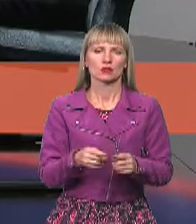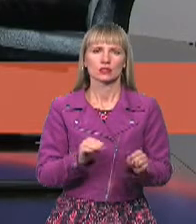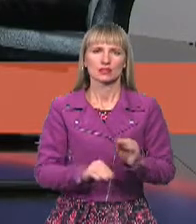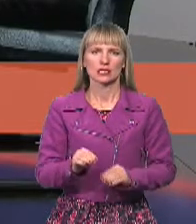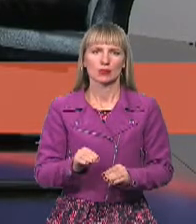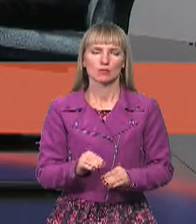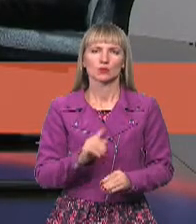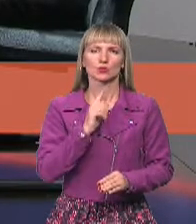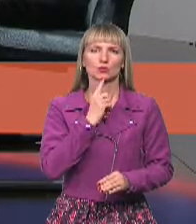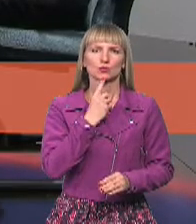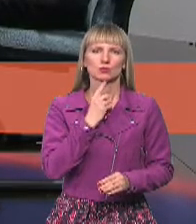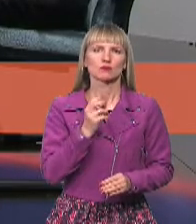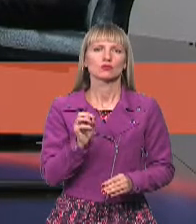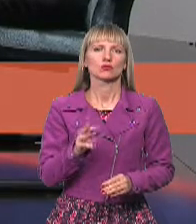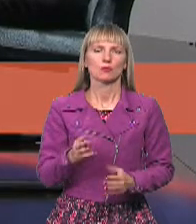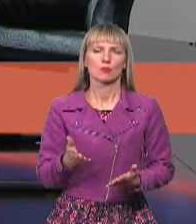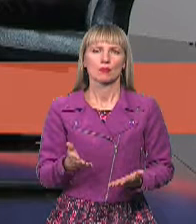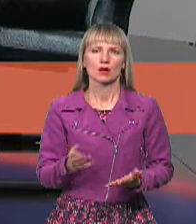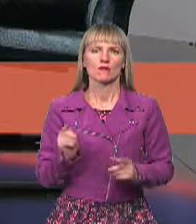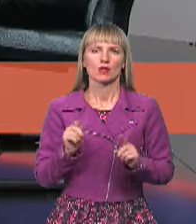Сложності стоять в тому, що,